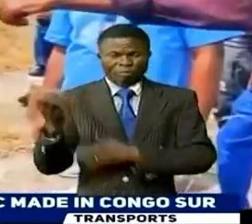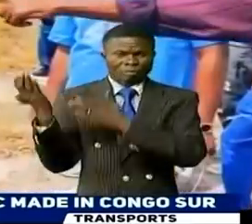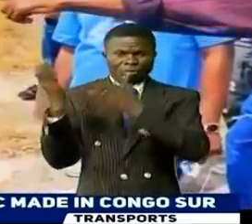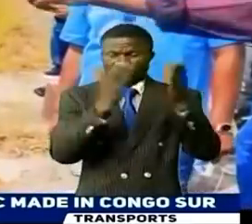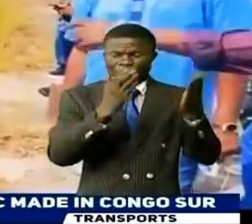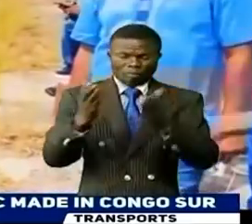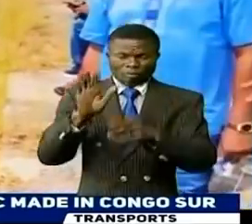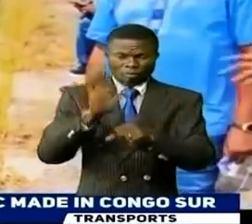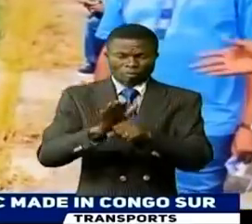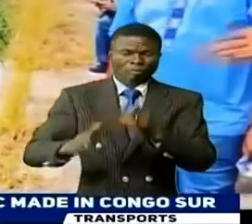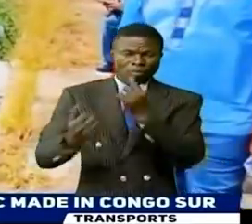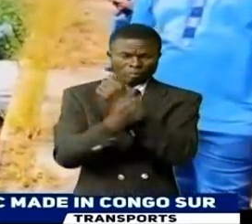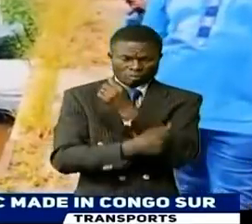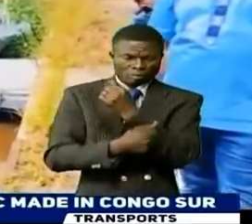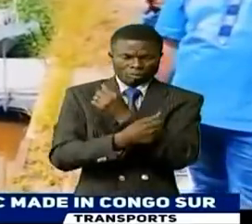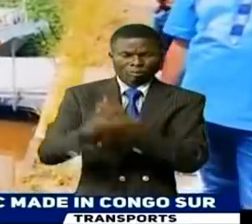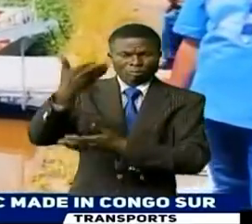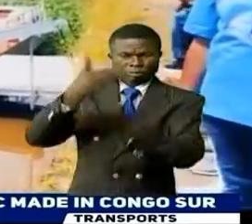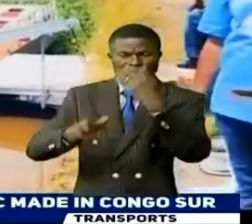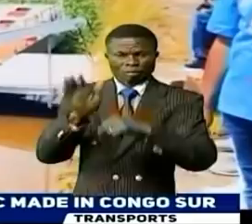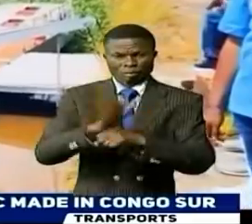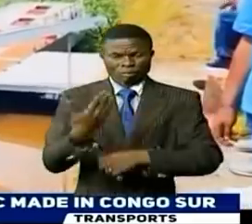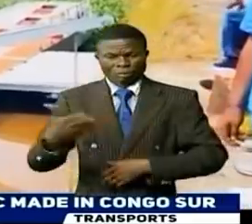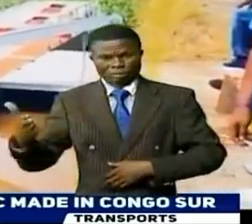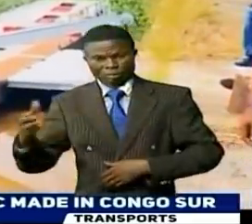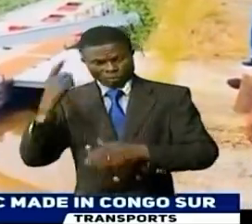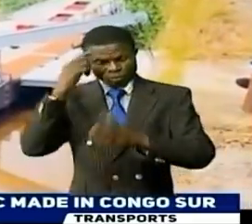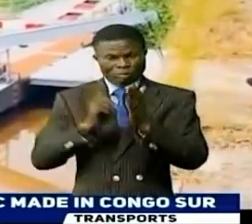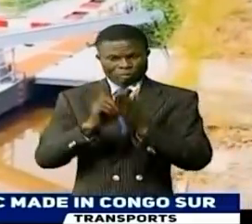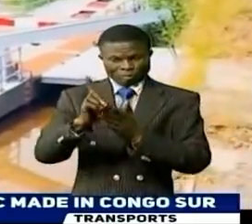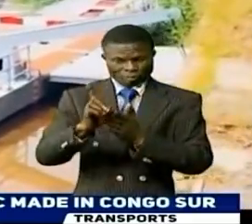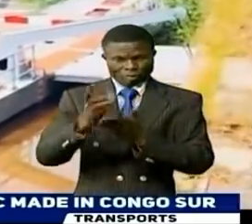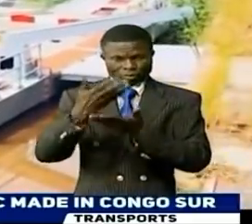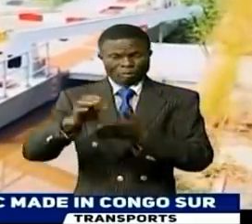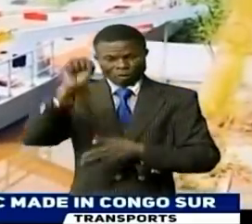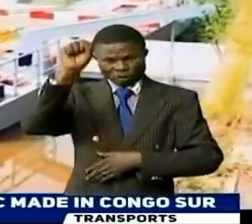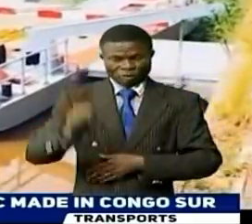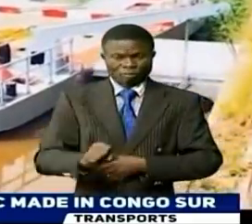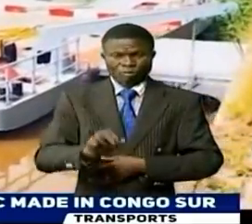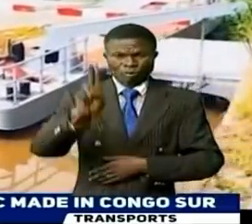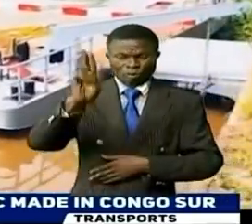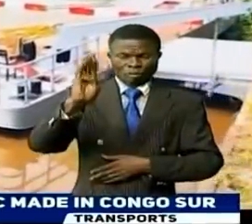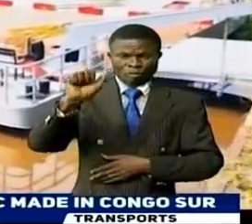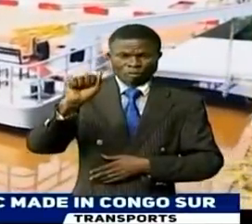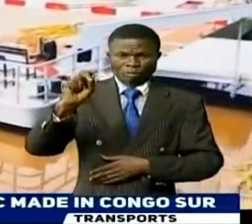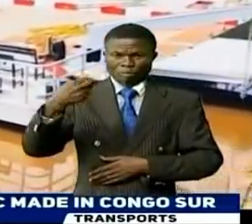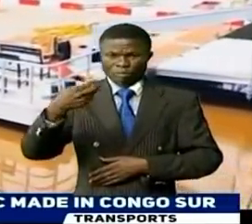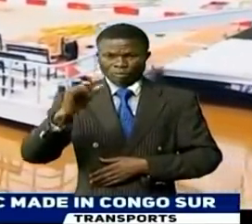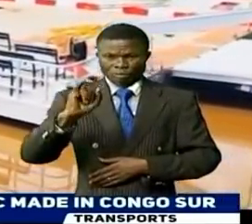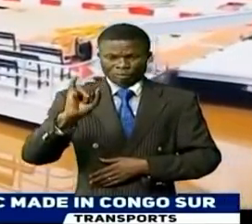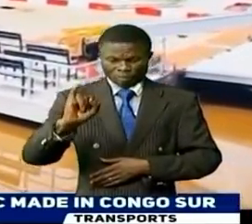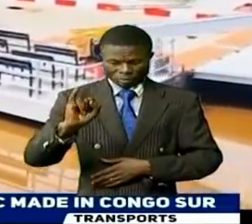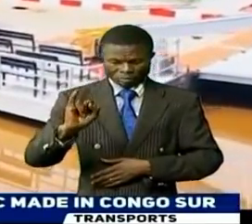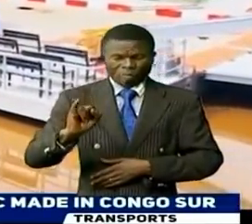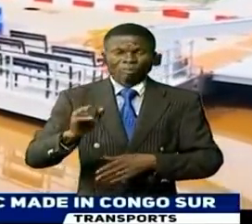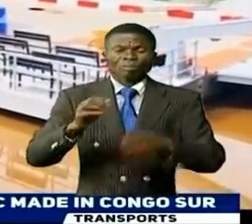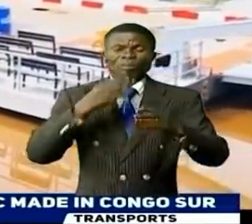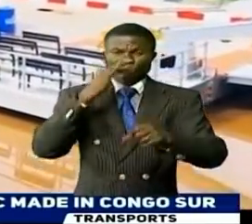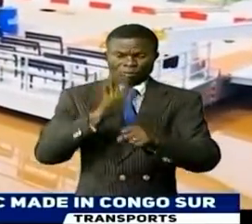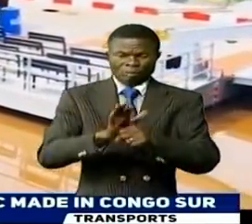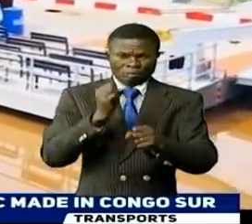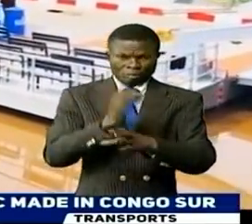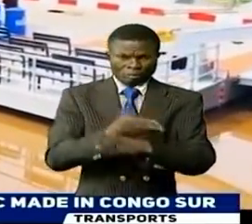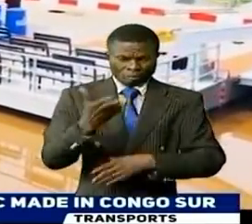transfrontalier et divers échanges pour le développement de cette partie du sud Oubangui. Pour la concrétisation de cette promesse, le président